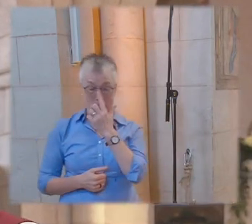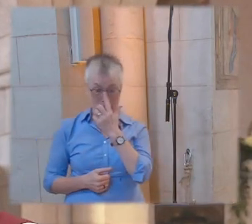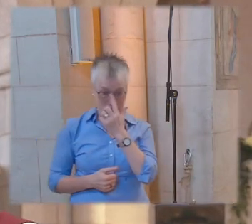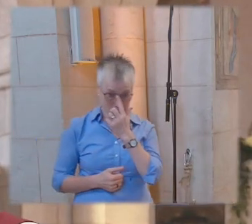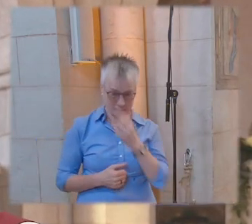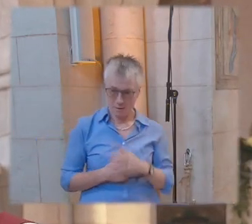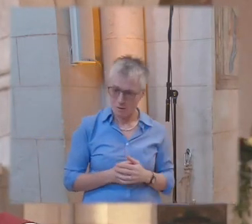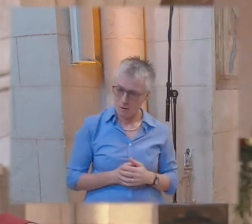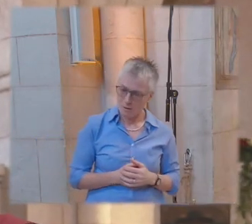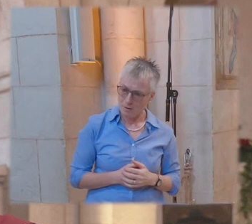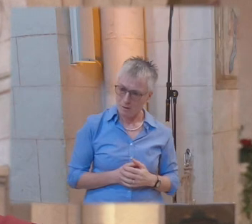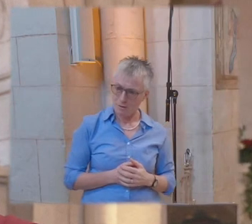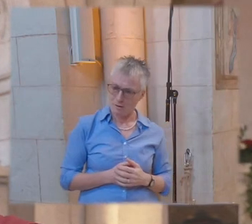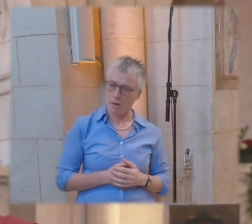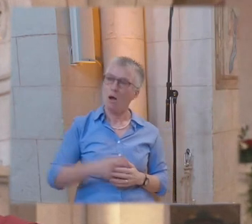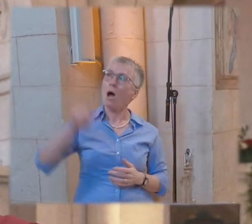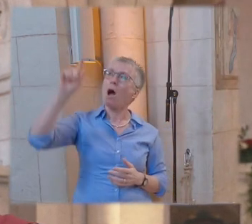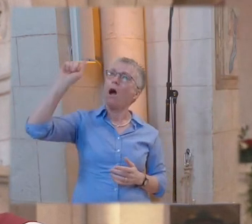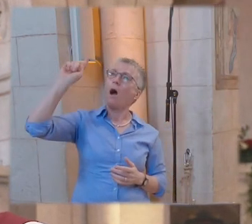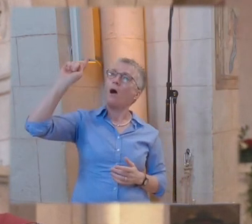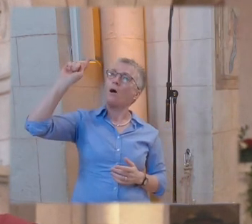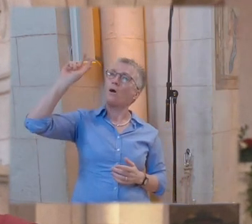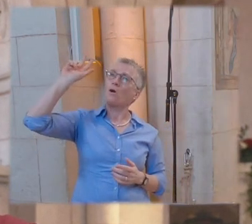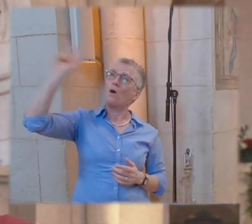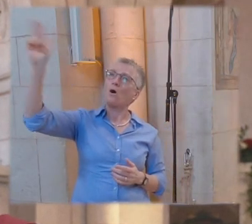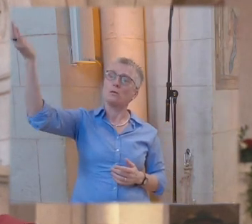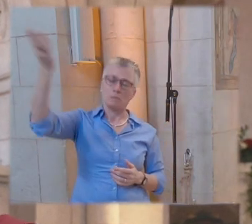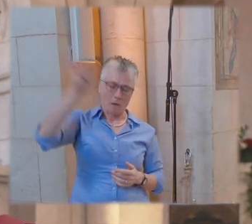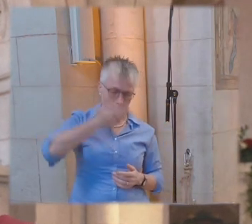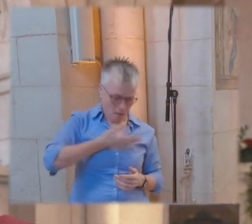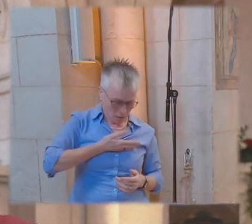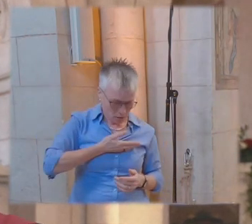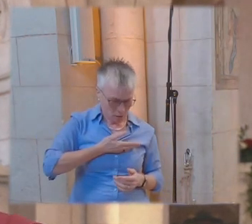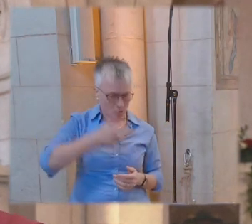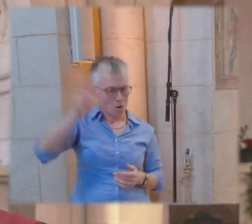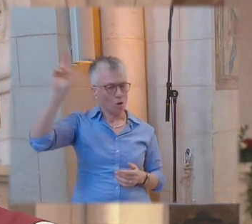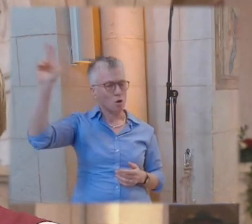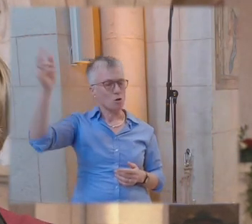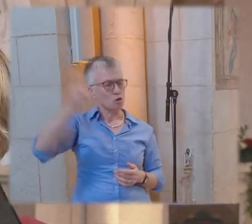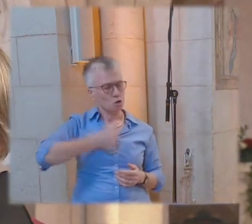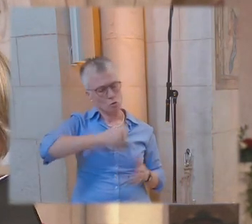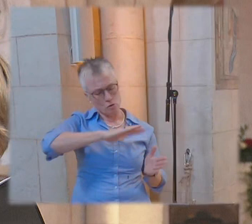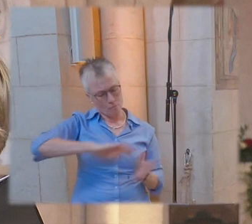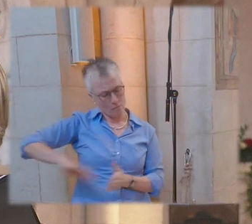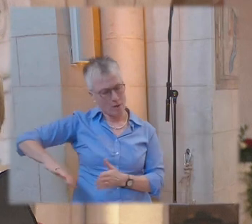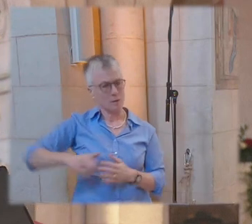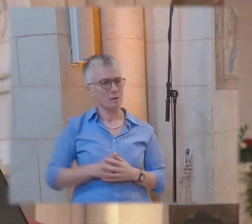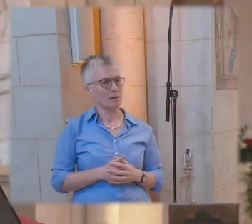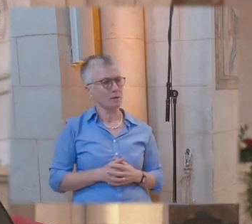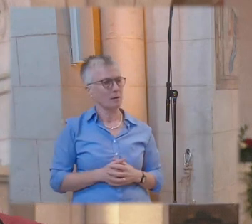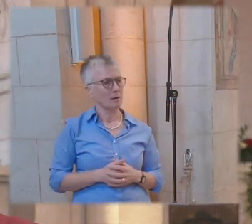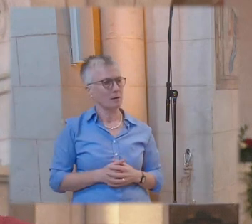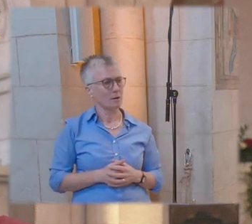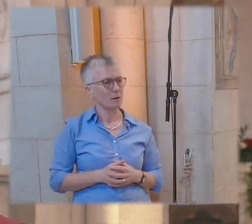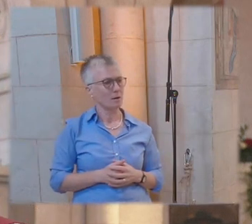Doch er ist barmherzig, vergab die Schuld und